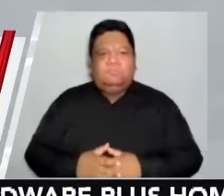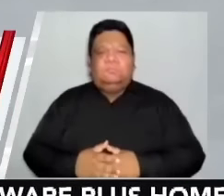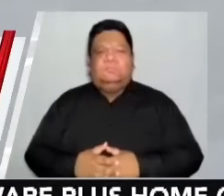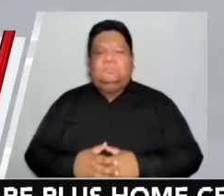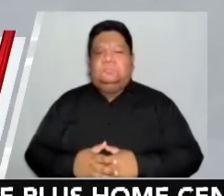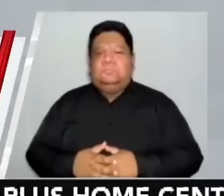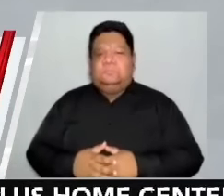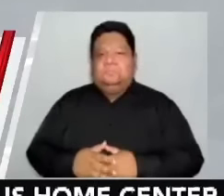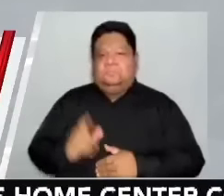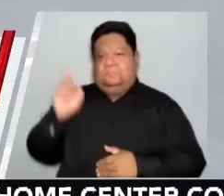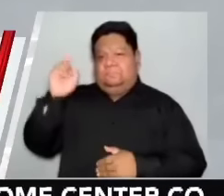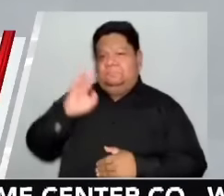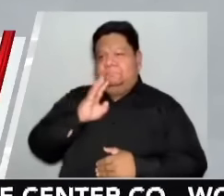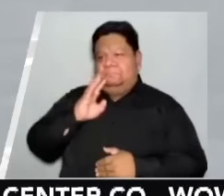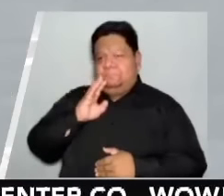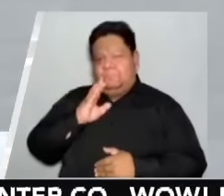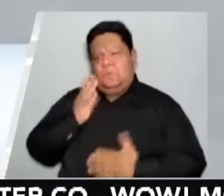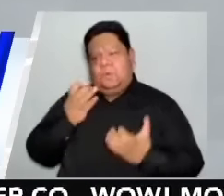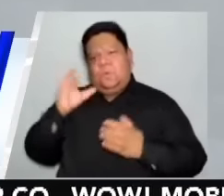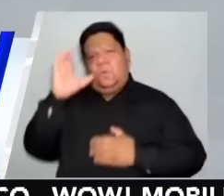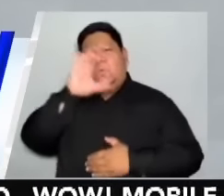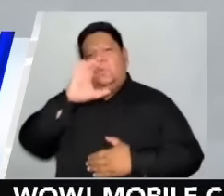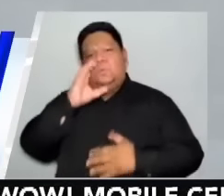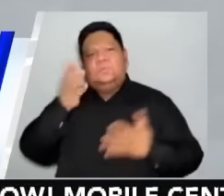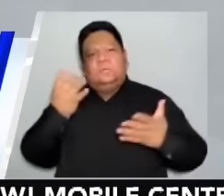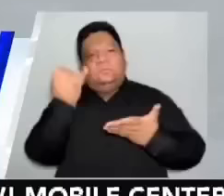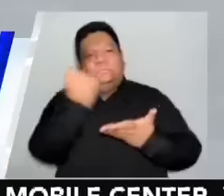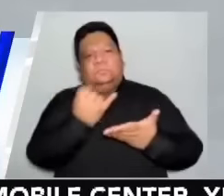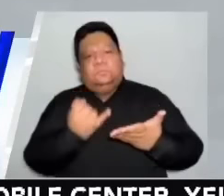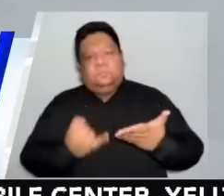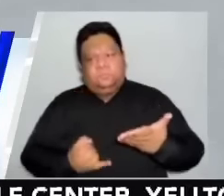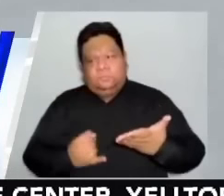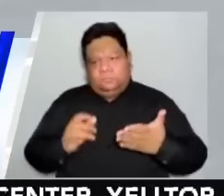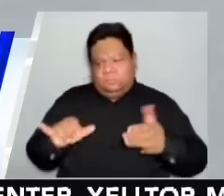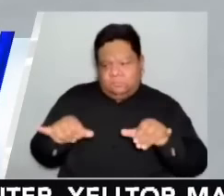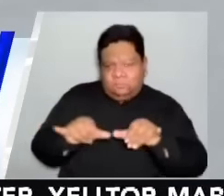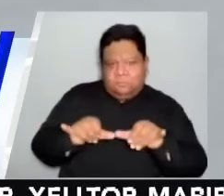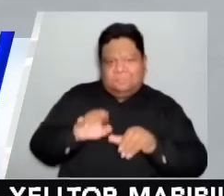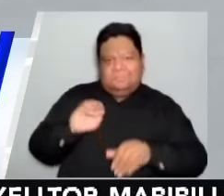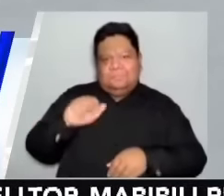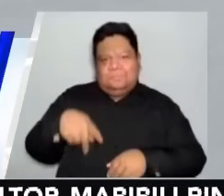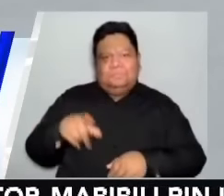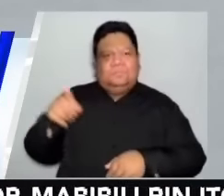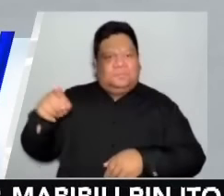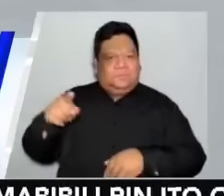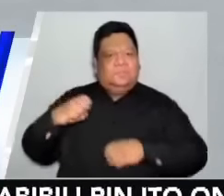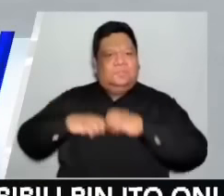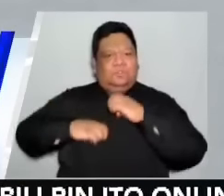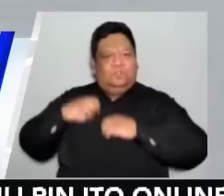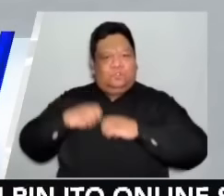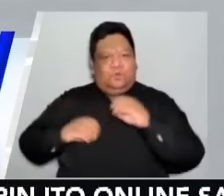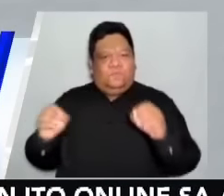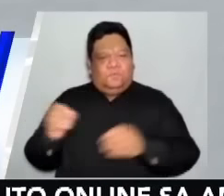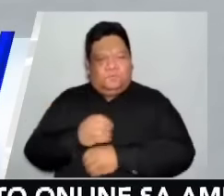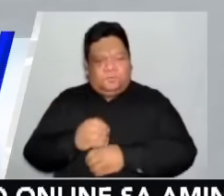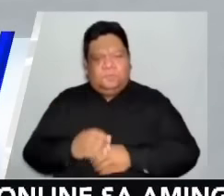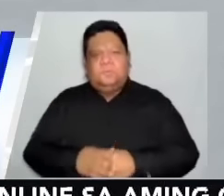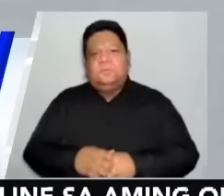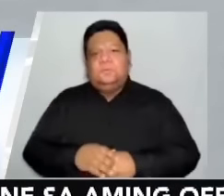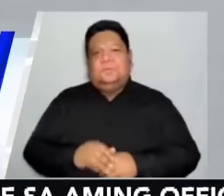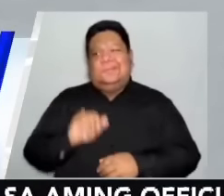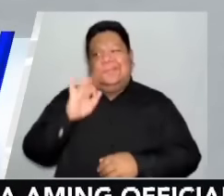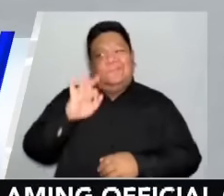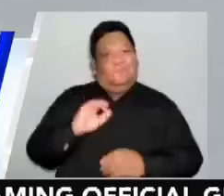nito sa office ng engineering ng City ng Davao It's a violation ba't hindi nakadeklara lahat ng